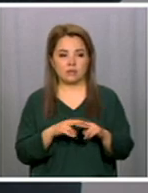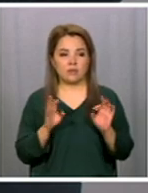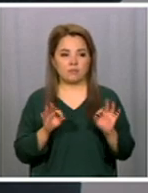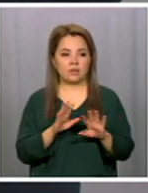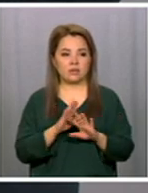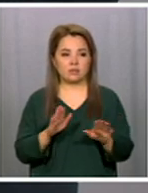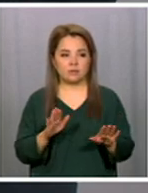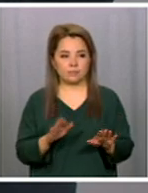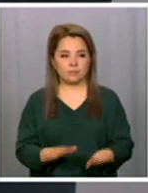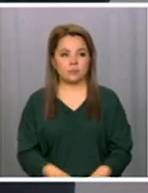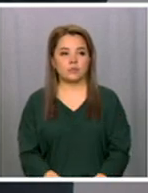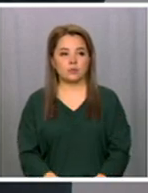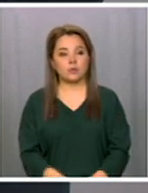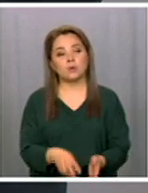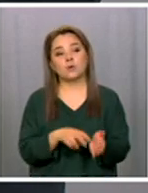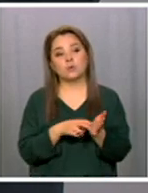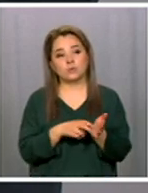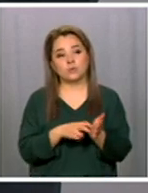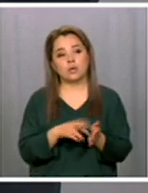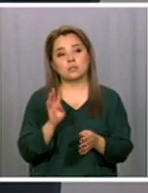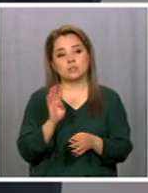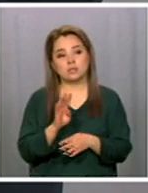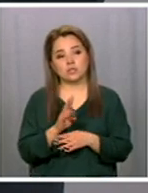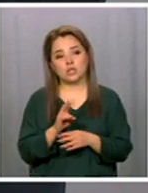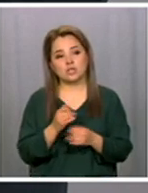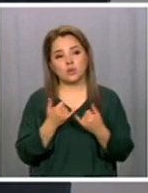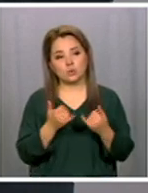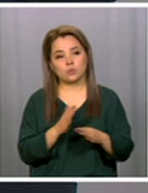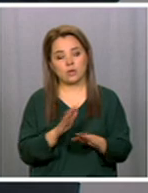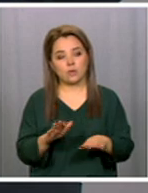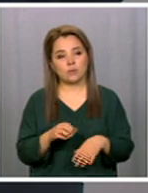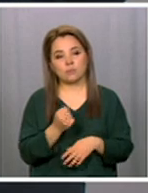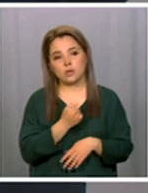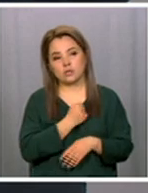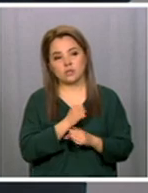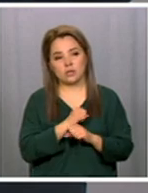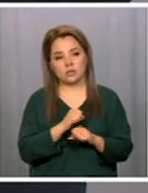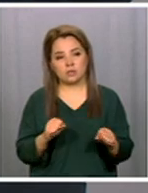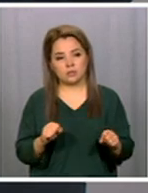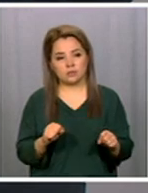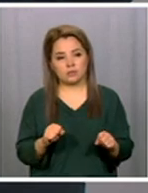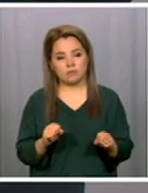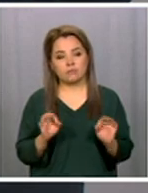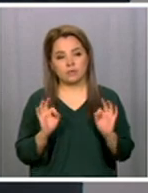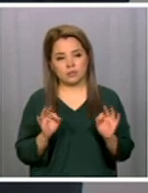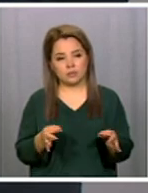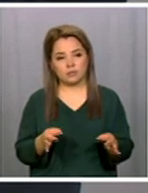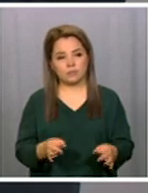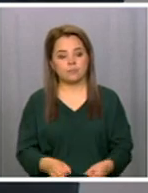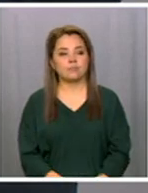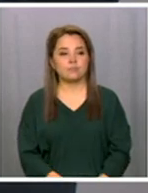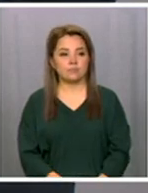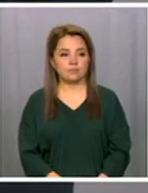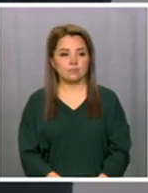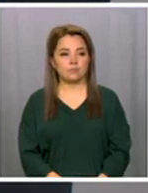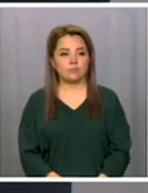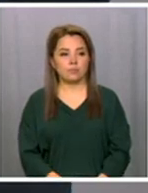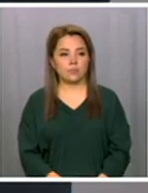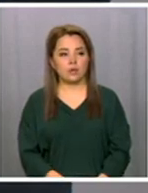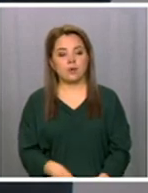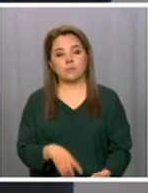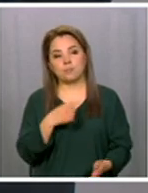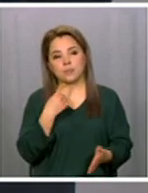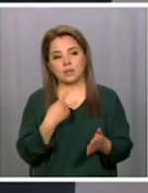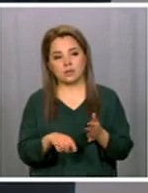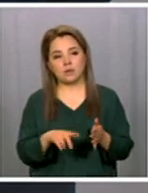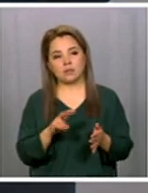Неверно. Трус не заслуживает пощады. Верно. Предательство на